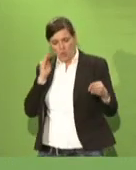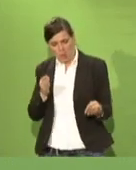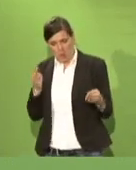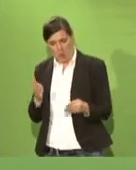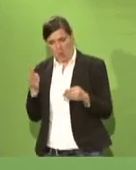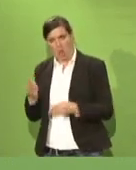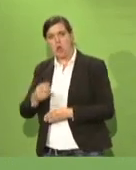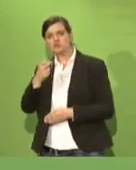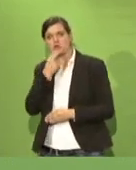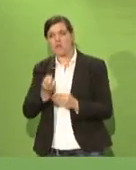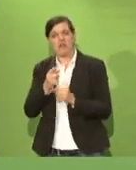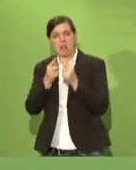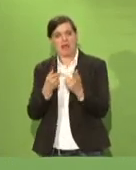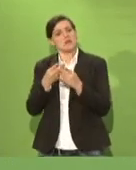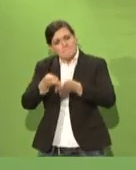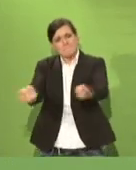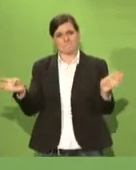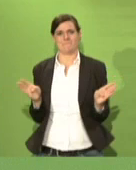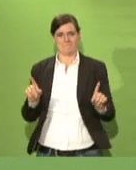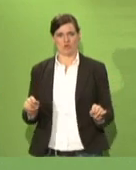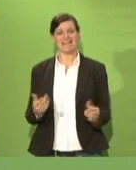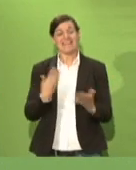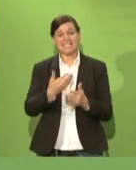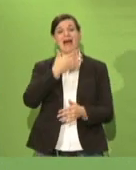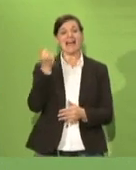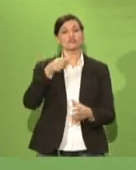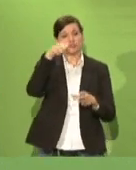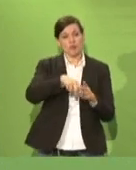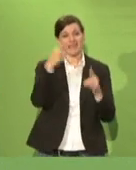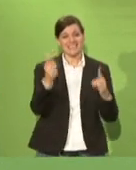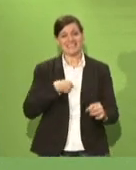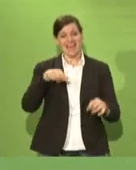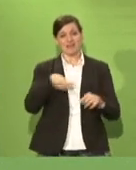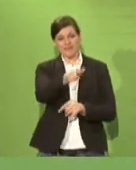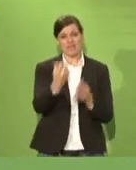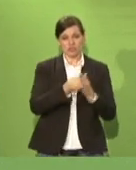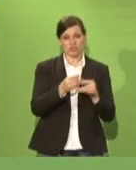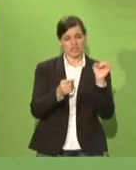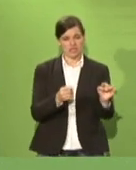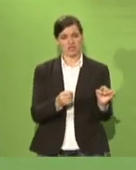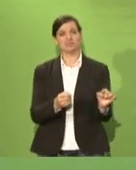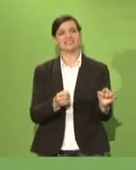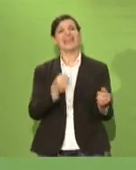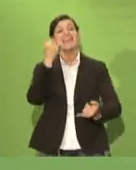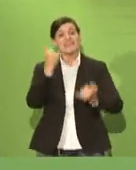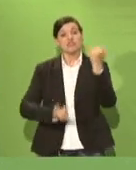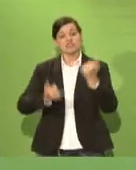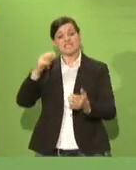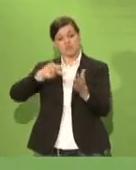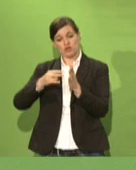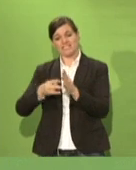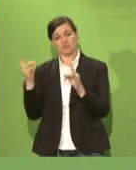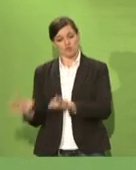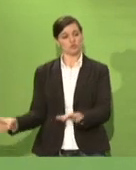reine Stromwende. Und deshalb sind solche Heizungspumpen, die in Nordrhein-Westfalen hergestellt werden, industriepolitisch zu